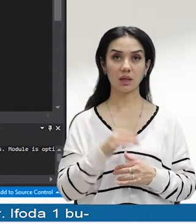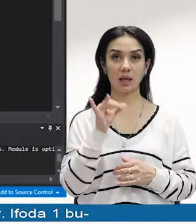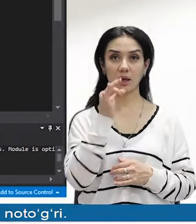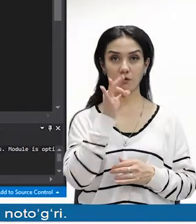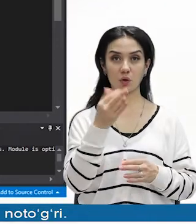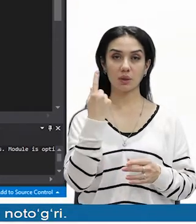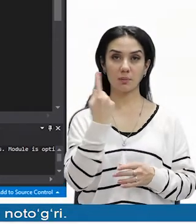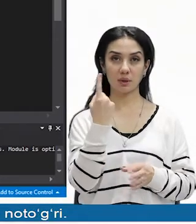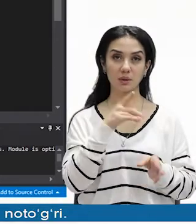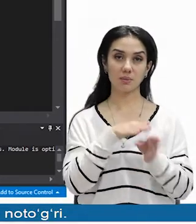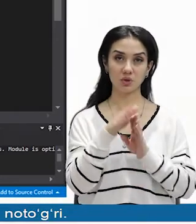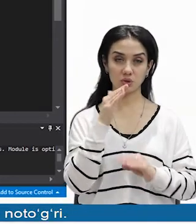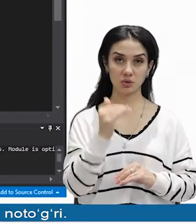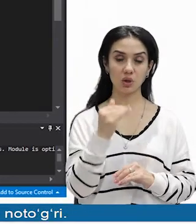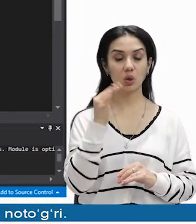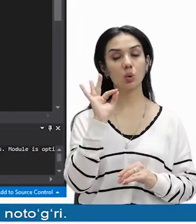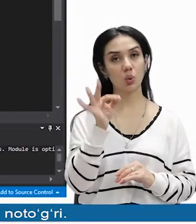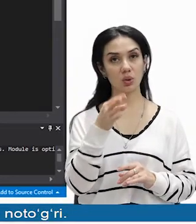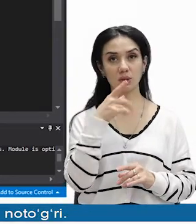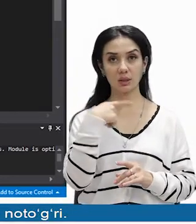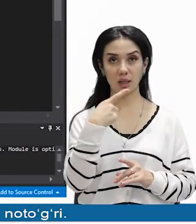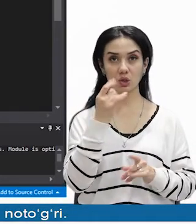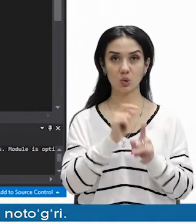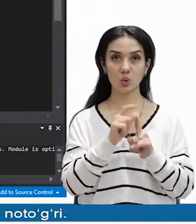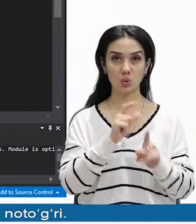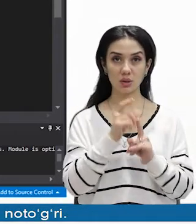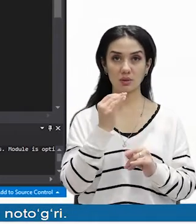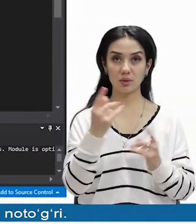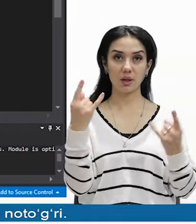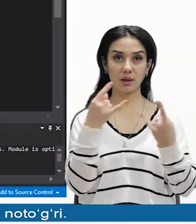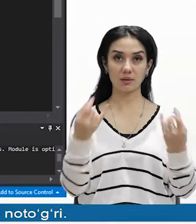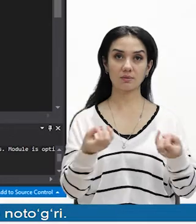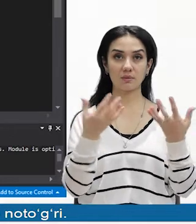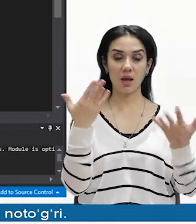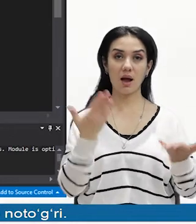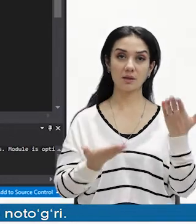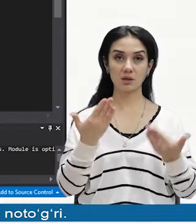ifoda 1 ni bajar. Ifoda 1 bu to'g'ri degan so'zni ekranga chiqarish. Aks holda,